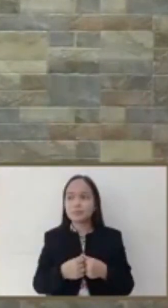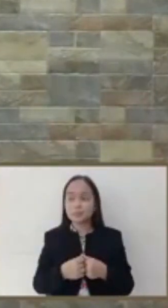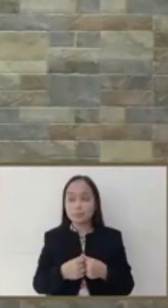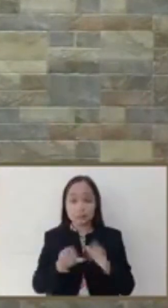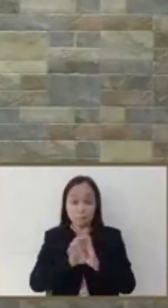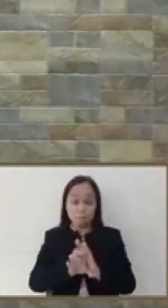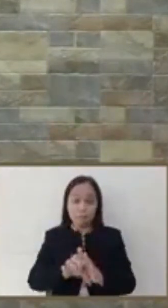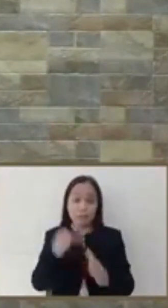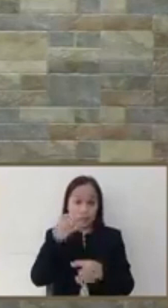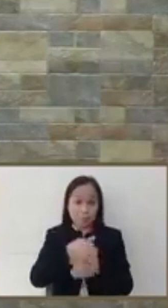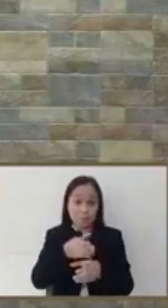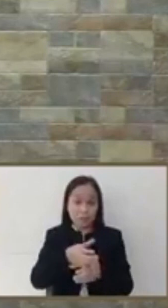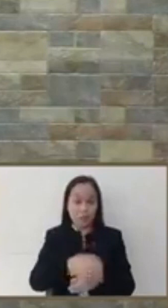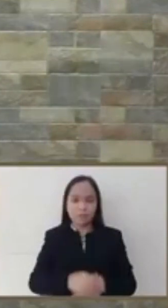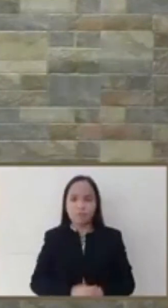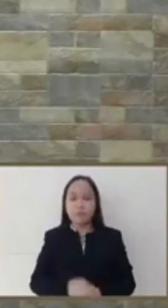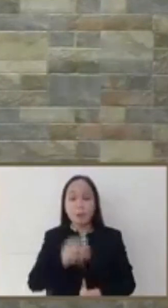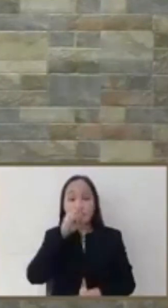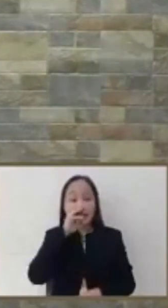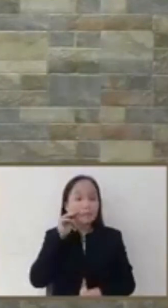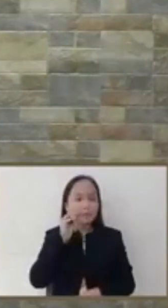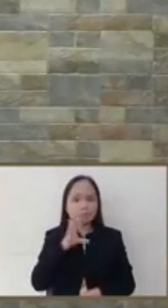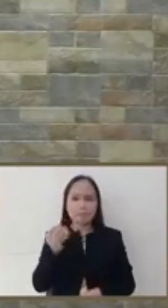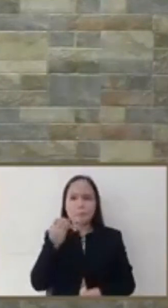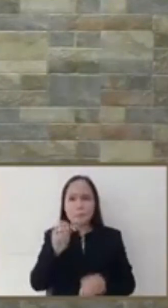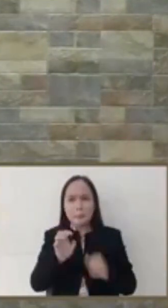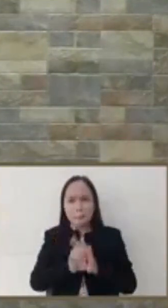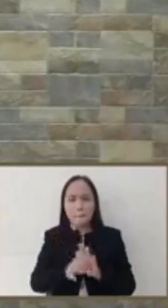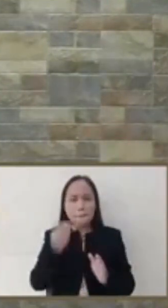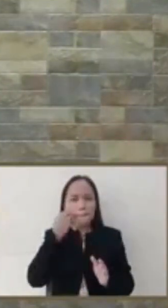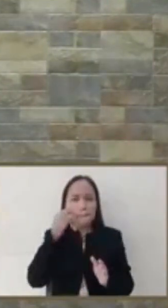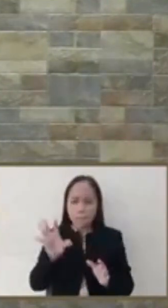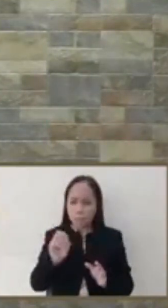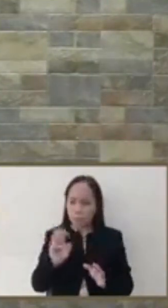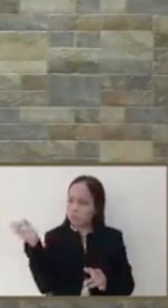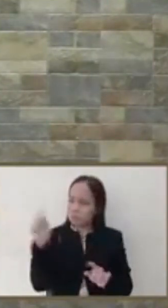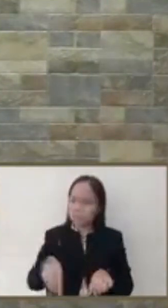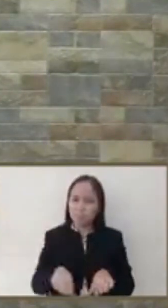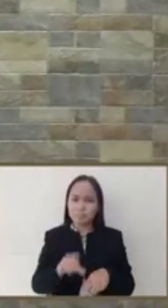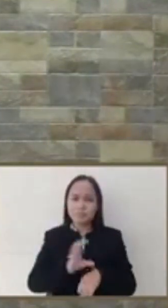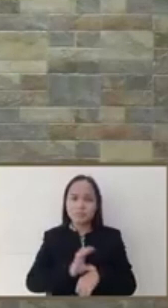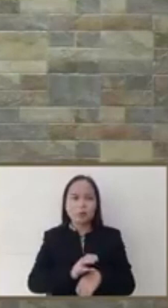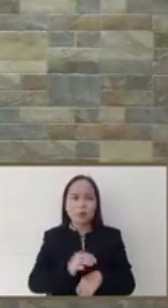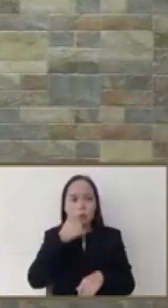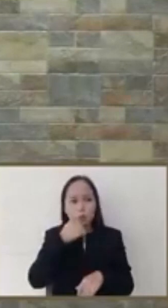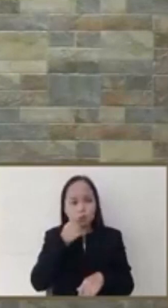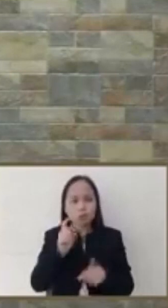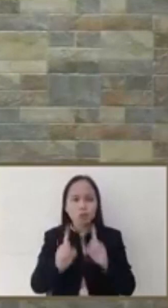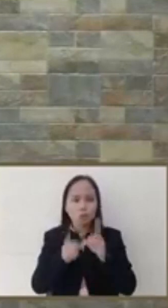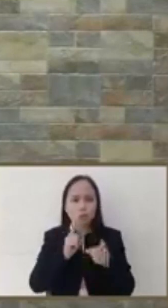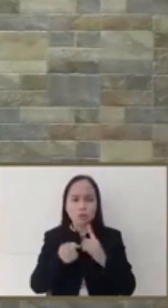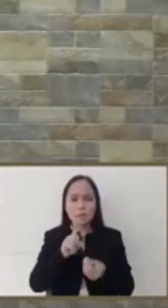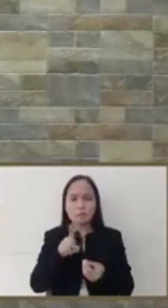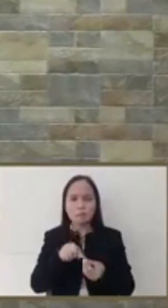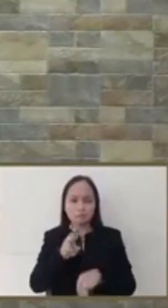Sasakyan. Si Maki, sa tuwing uuwi kami o pupunta kami rito, laging pinag-uusapan namin ang